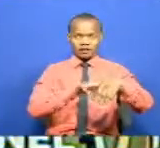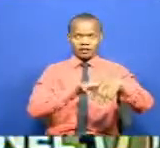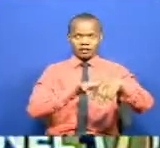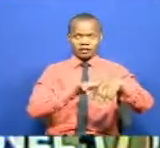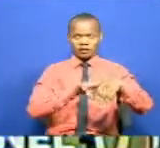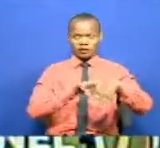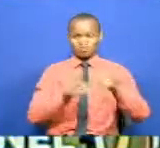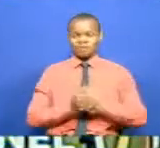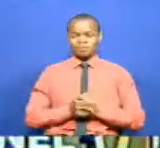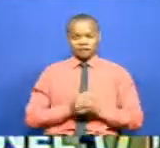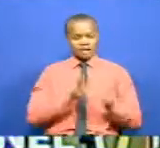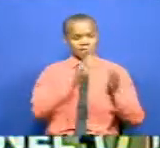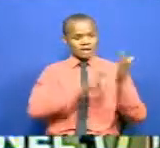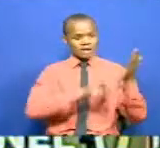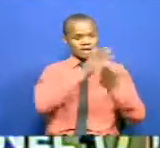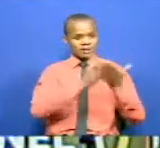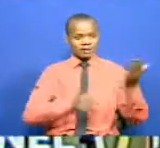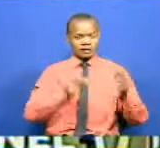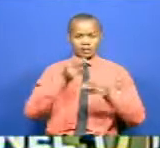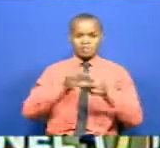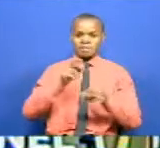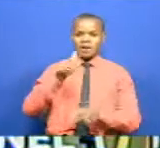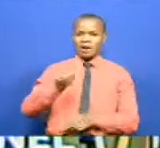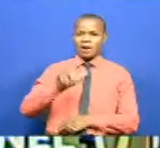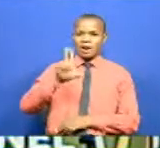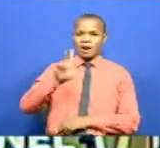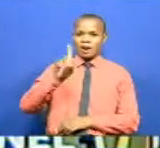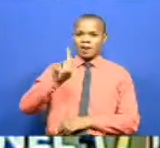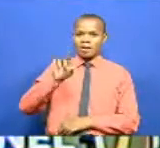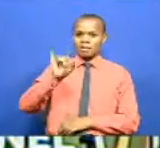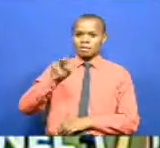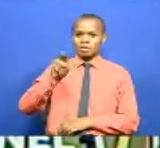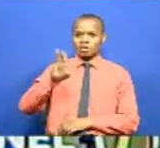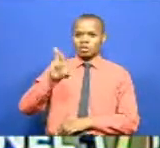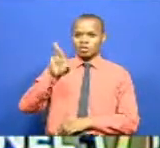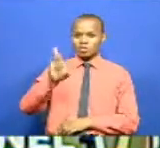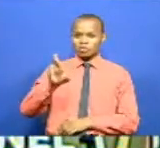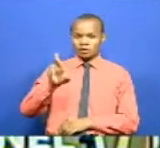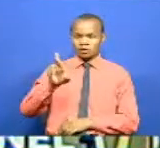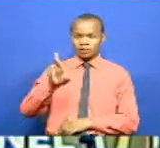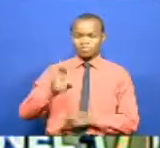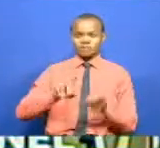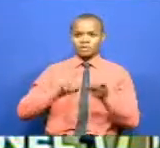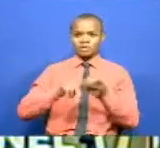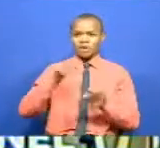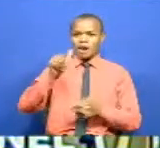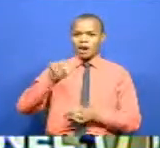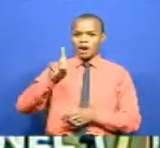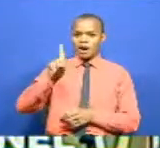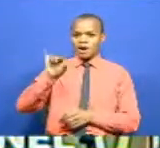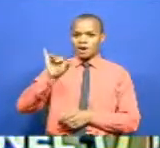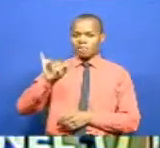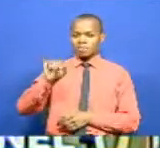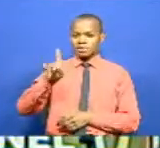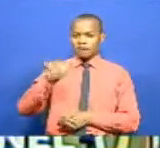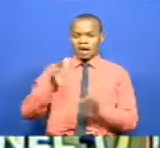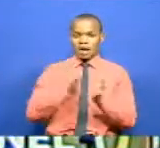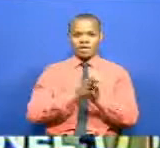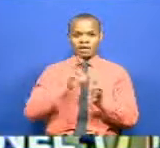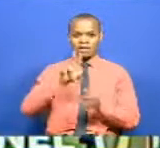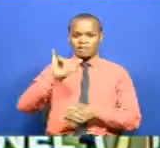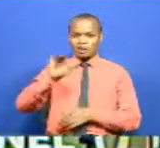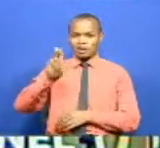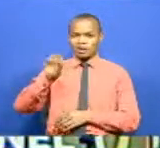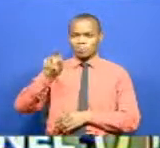tu anasema anaitwa Abdinur Alhamdi, Kinudhia Pius, Abdikarim Kainan, Raymond Matata, Maida